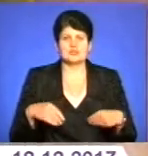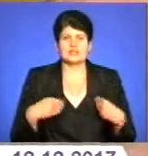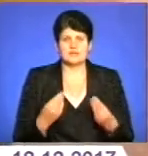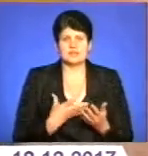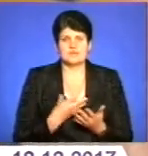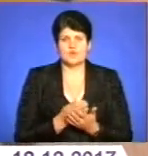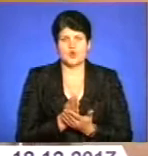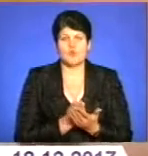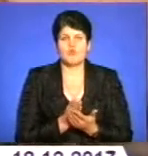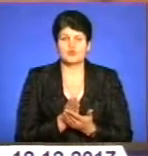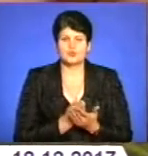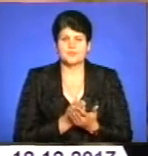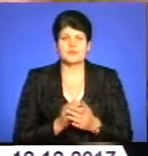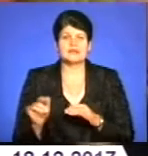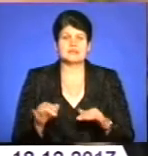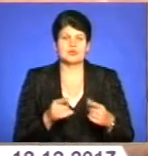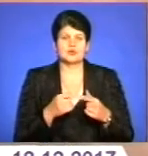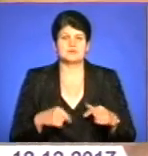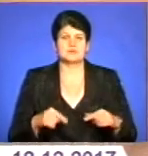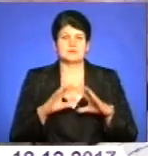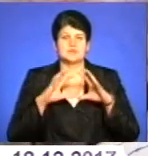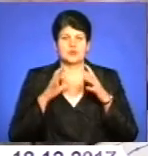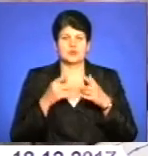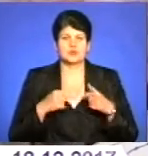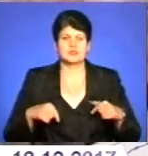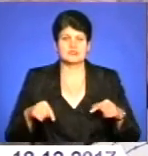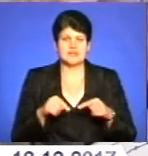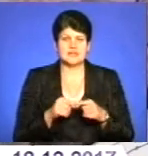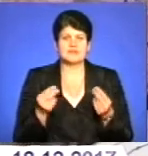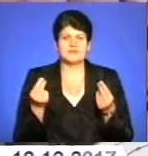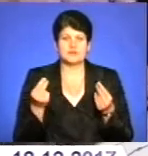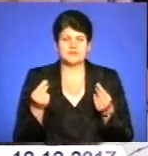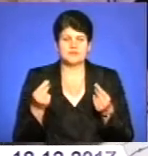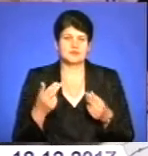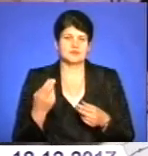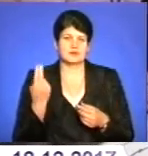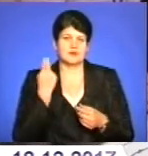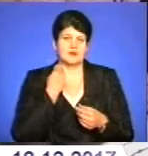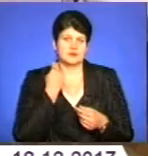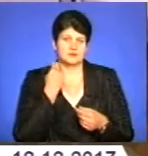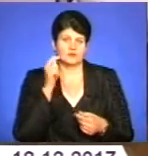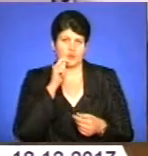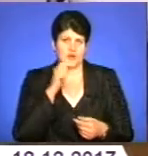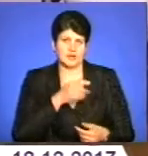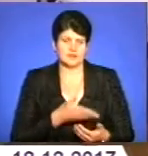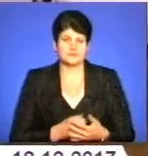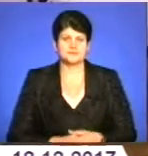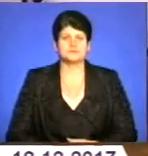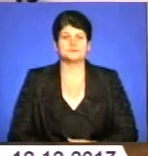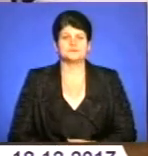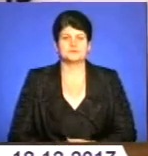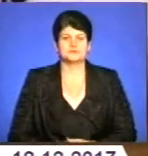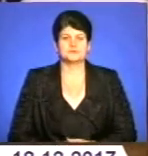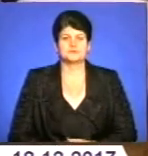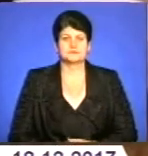послуги. Захід організувала міжнародна організація з міграції за фінансування посольства Великої Британії в Україні. Марта Журавель, Андрій